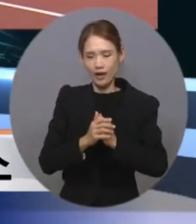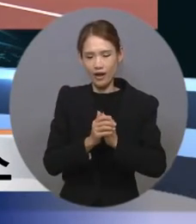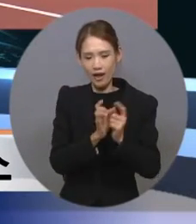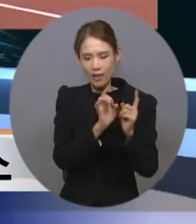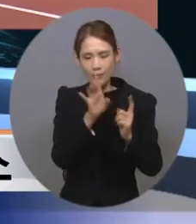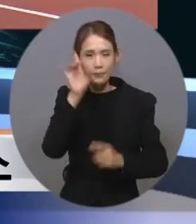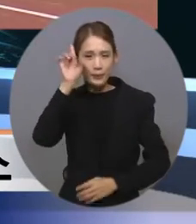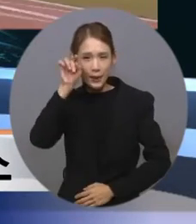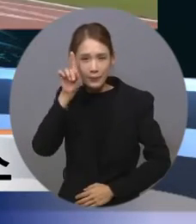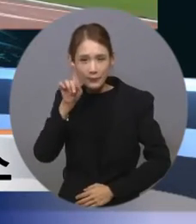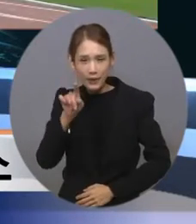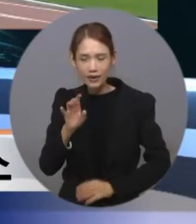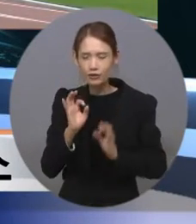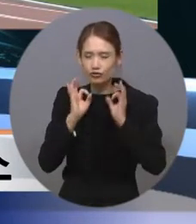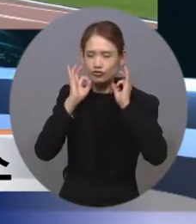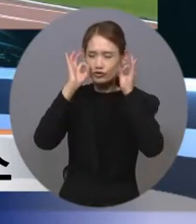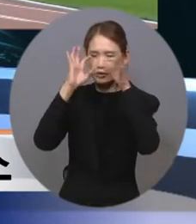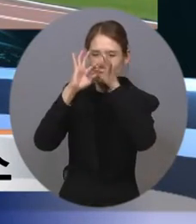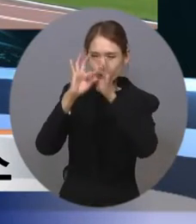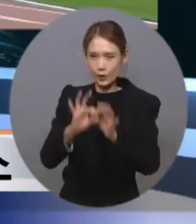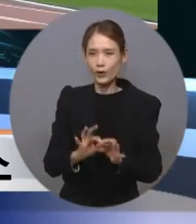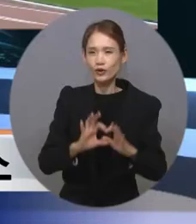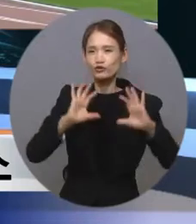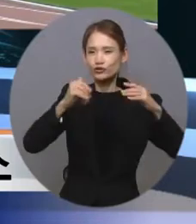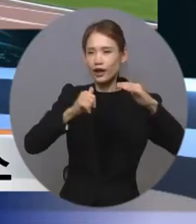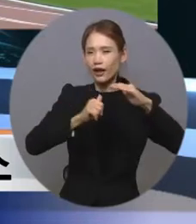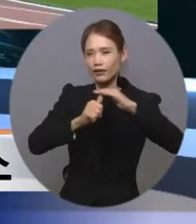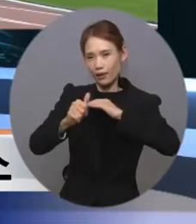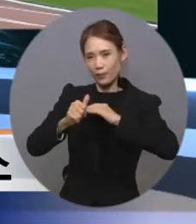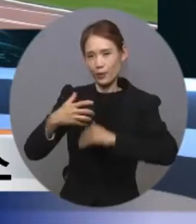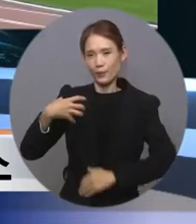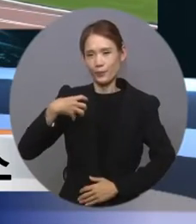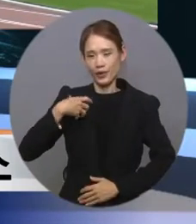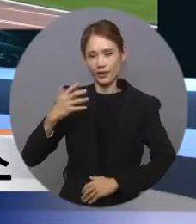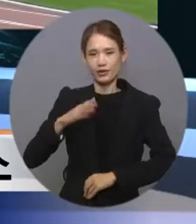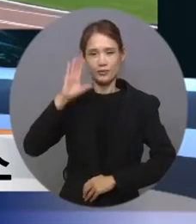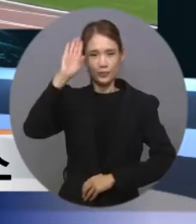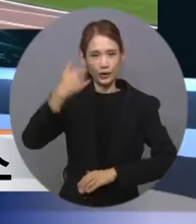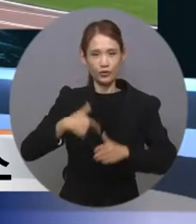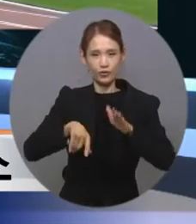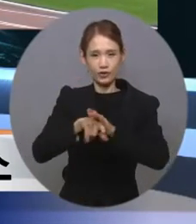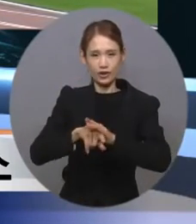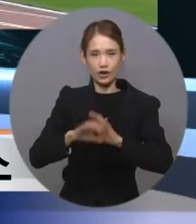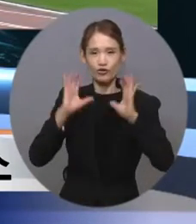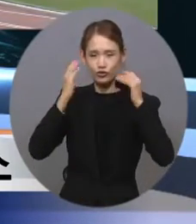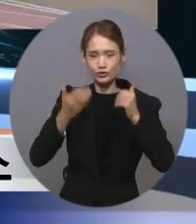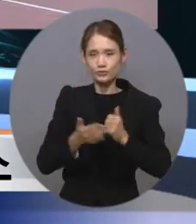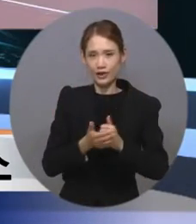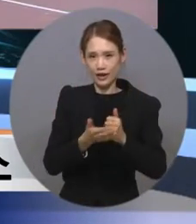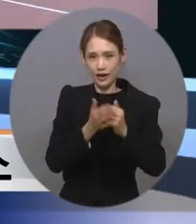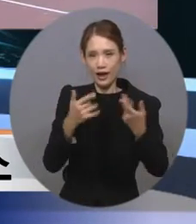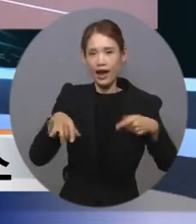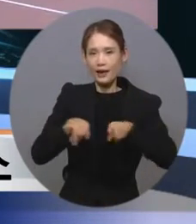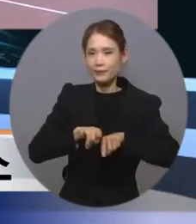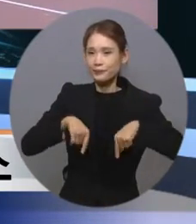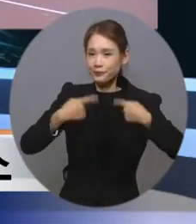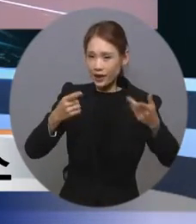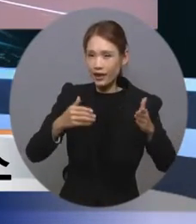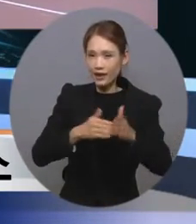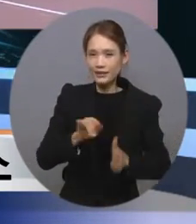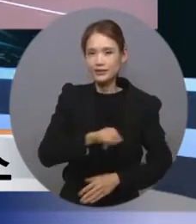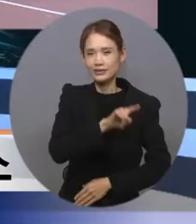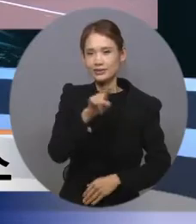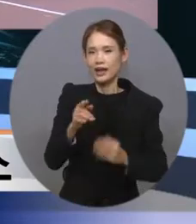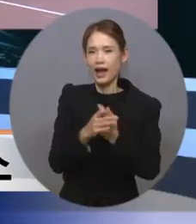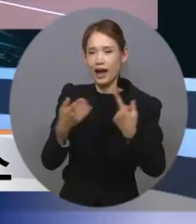쌓여 국가대표가 될 수 있었는데요. 미래를 향해 질주하는 꿈나무들도 이번 대회에 함께했습니다. 이들을